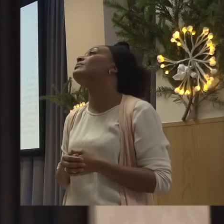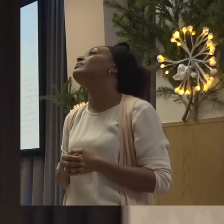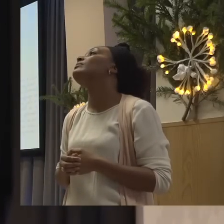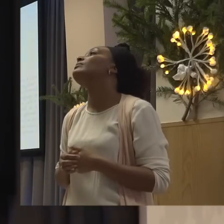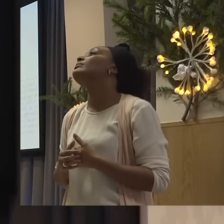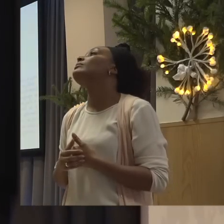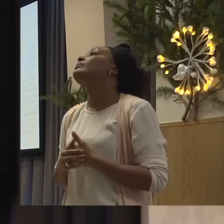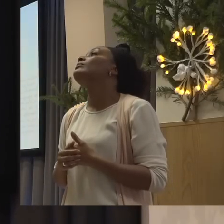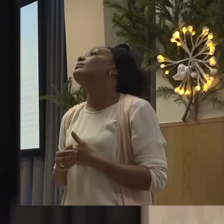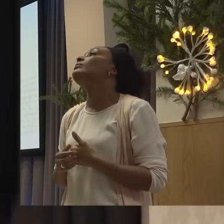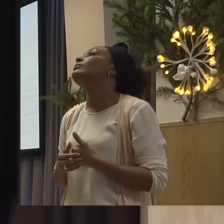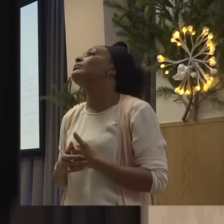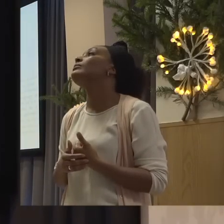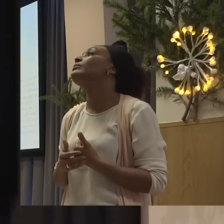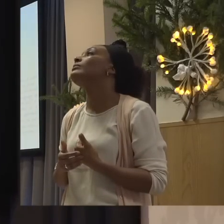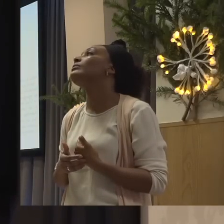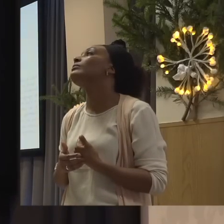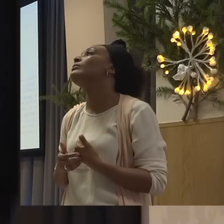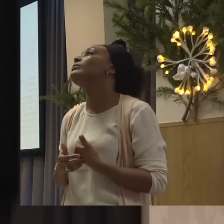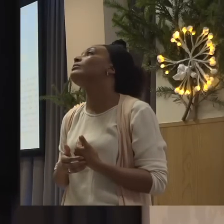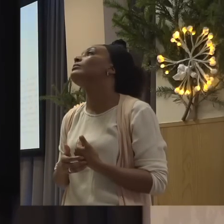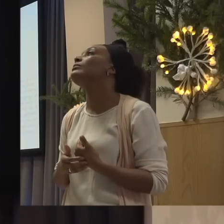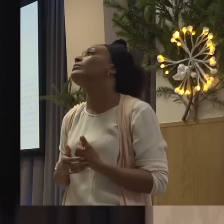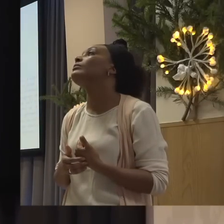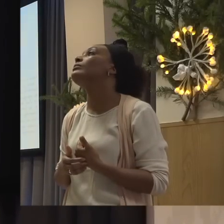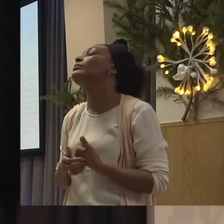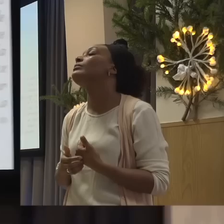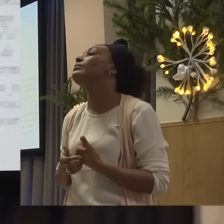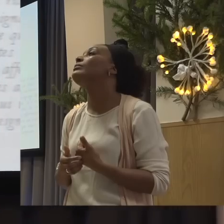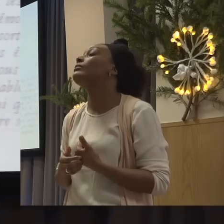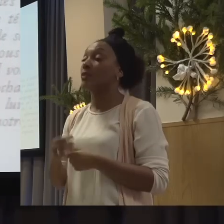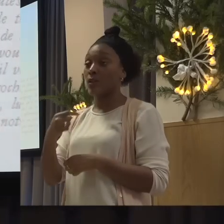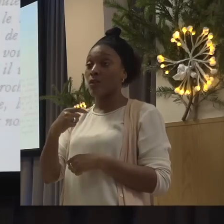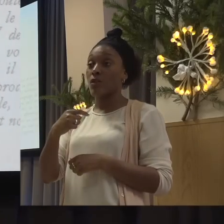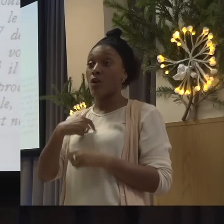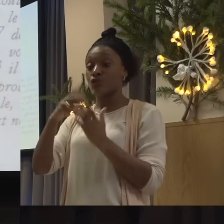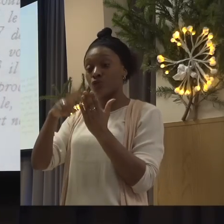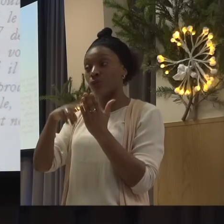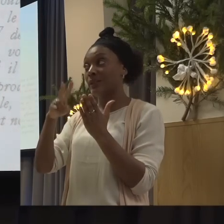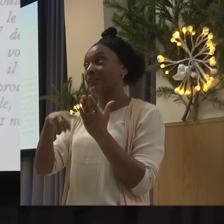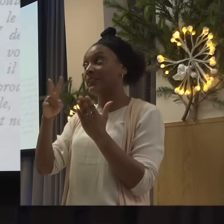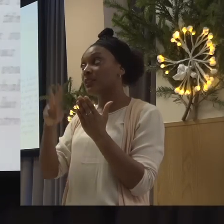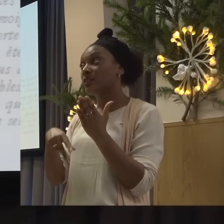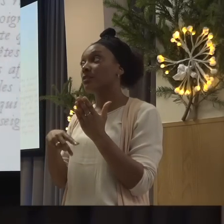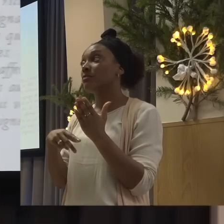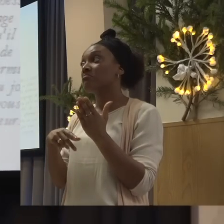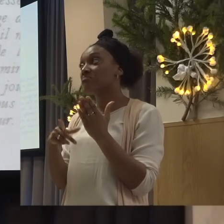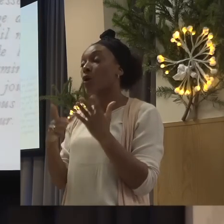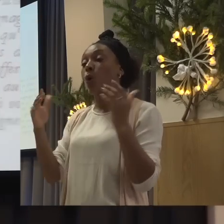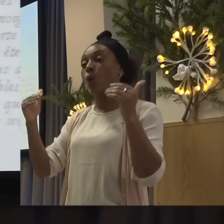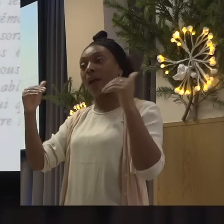ma petite intelligence s'arrête. Parce que l'apôtre commence par des